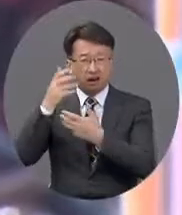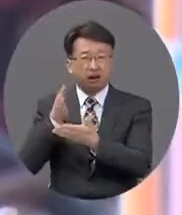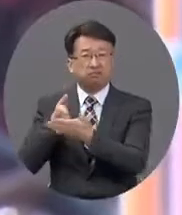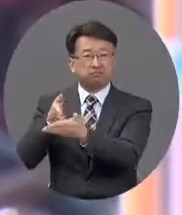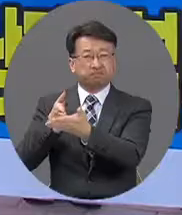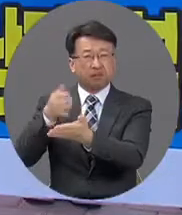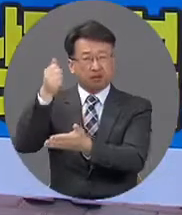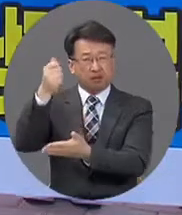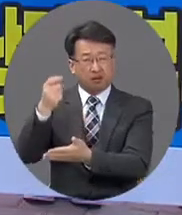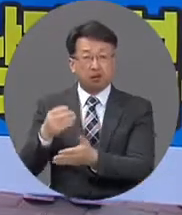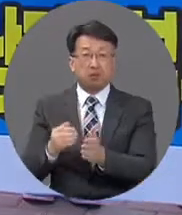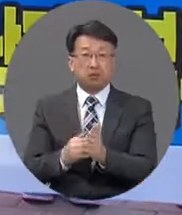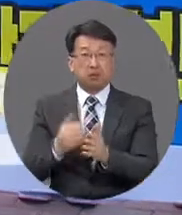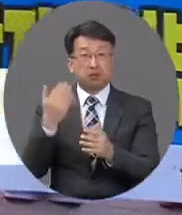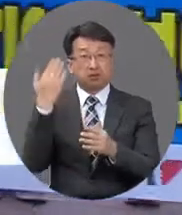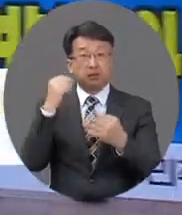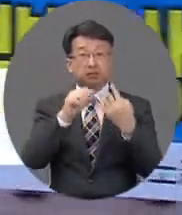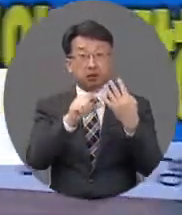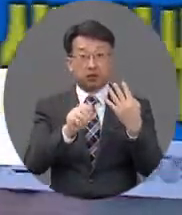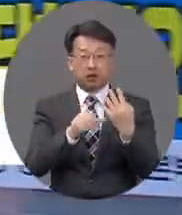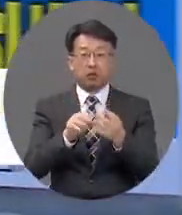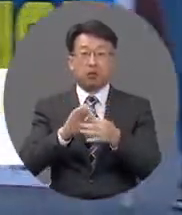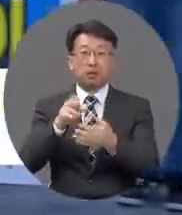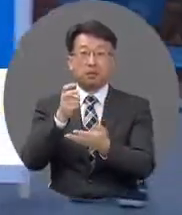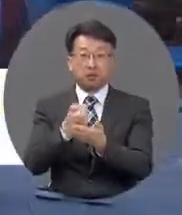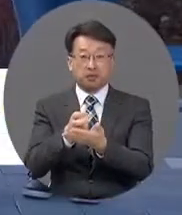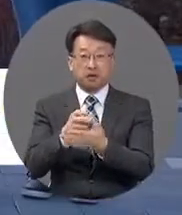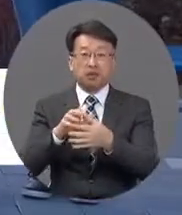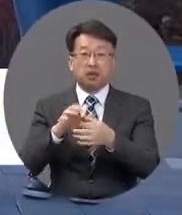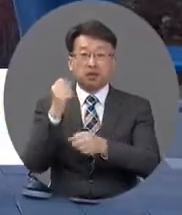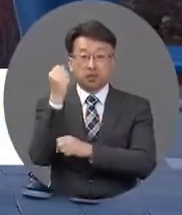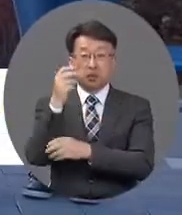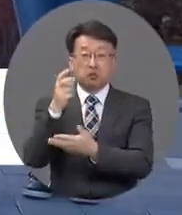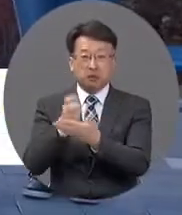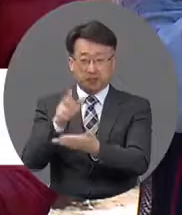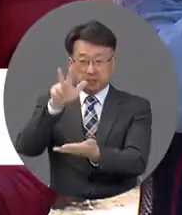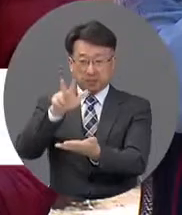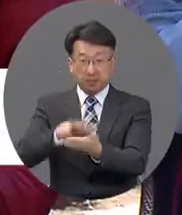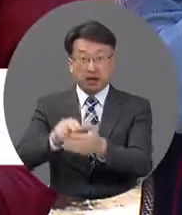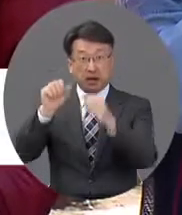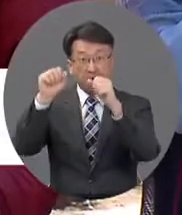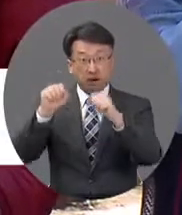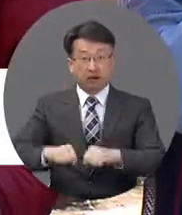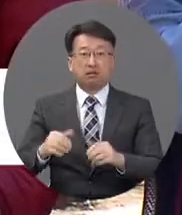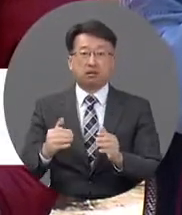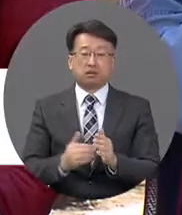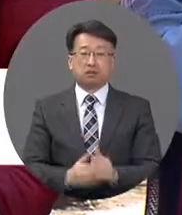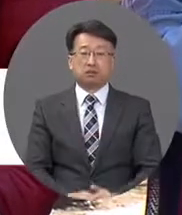이어졌고 지난 4월 관련 내용을 담은 근로기준법 개정안이 국회를 통과했습니다.